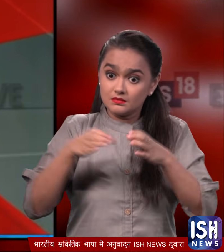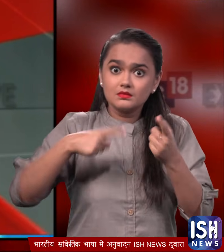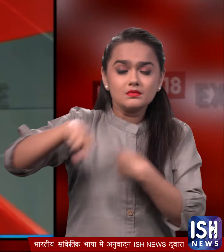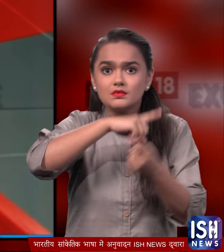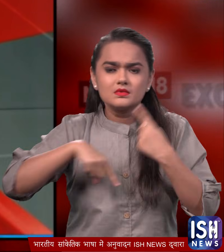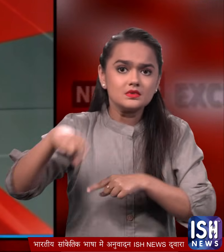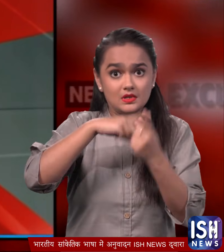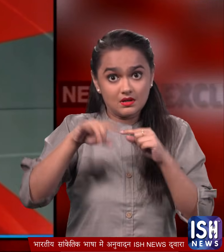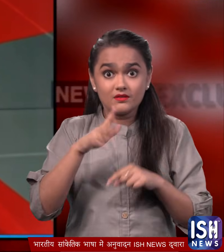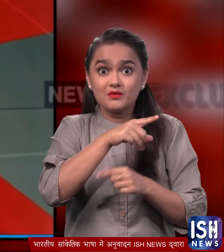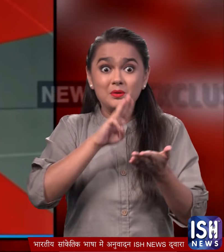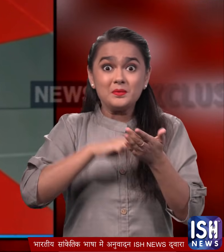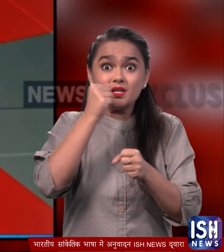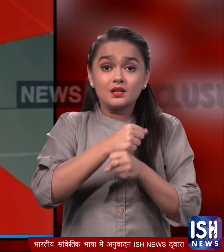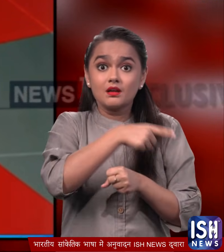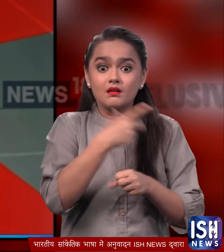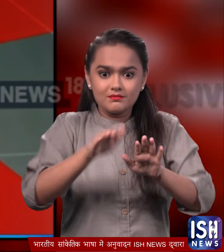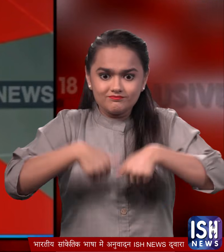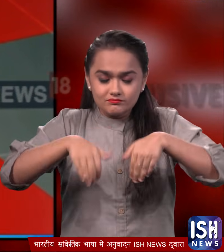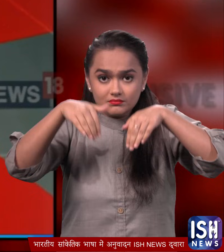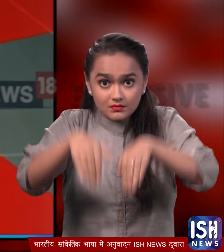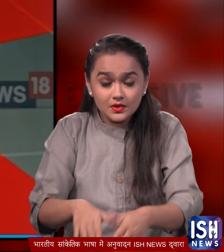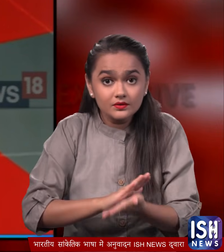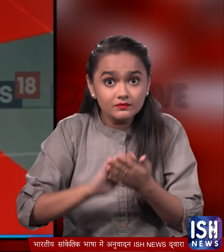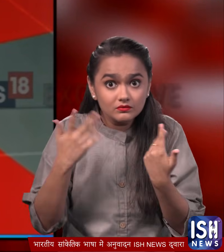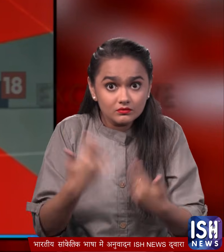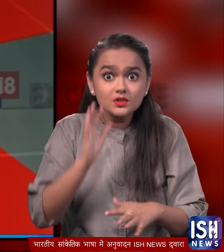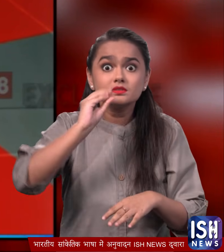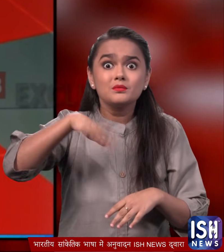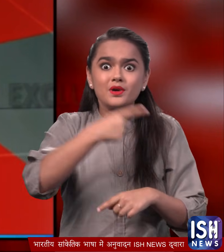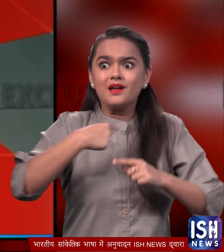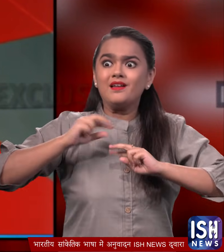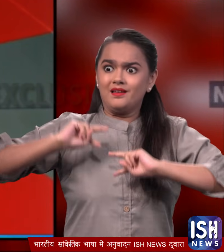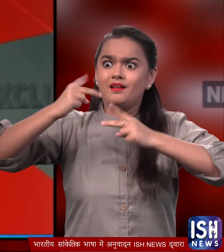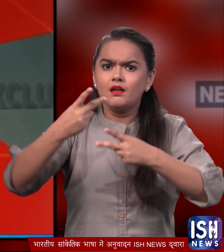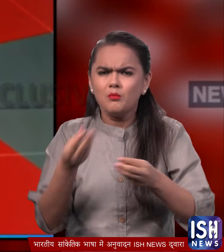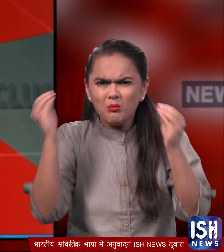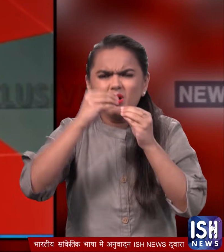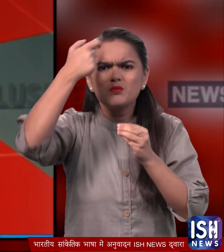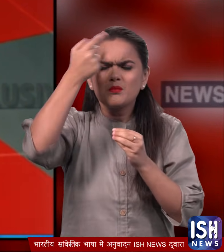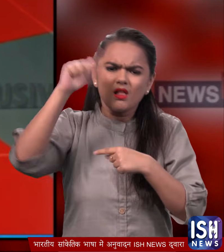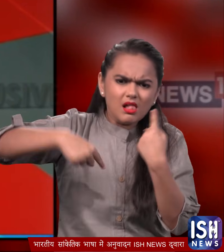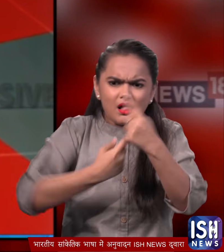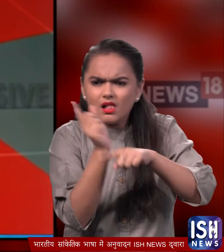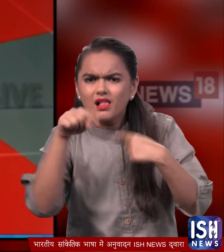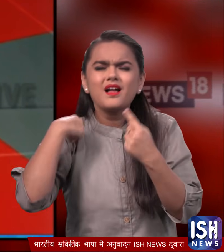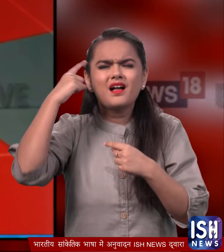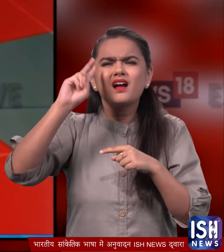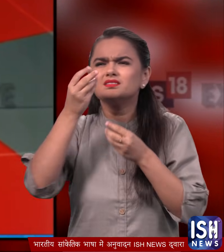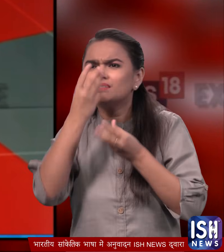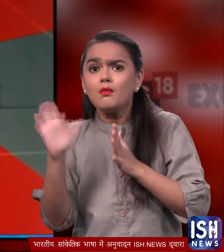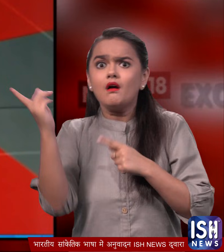महंत नरेंद्र गिरी की भू समाधि के बाद उनके उत्तराधिकारी की गुत्थी और उलझ गई। जबकि आमतौर पर संत और महंत जिसे